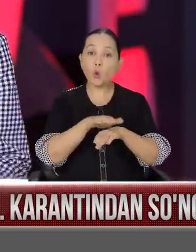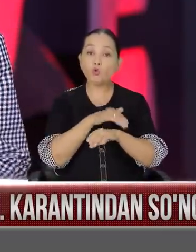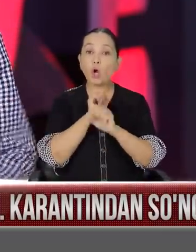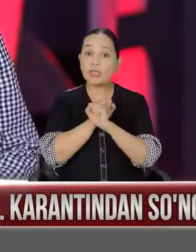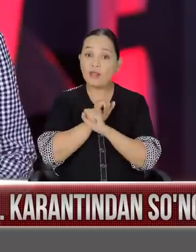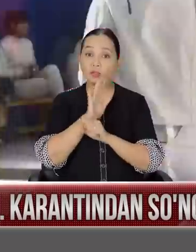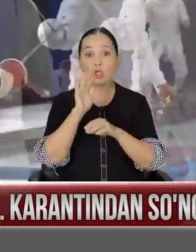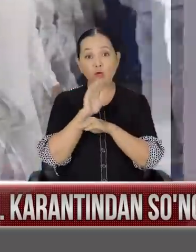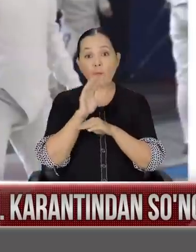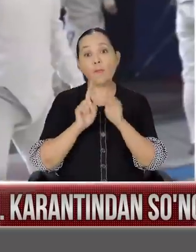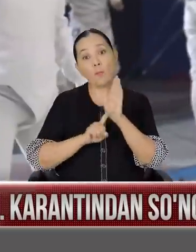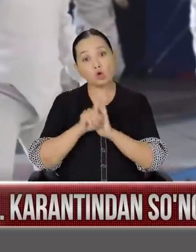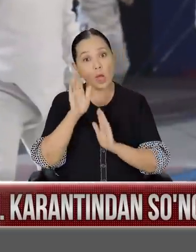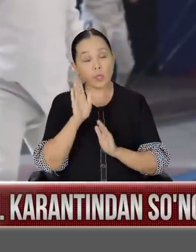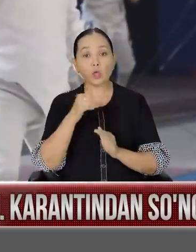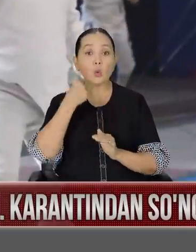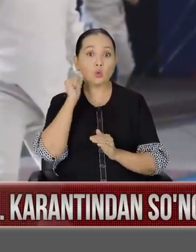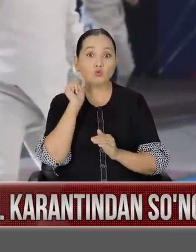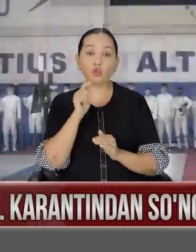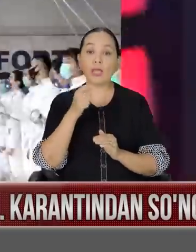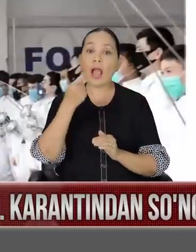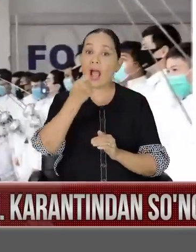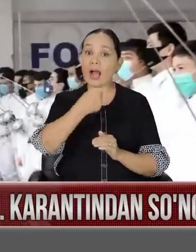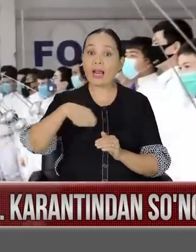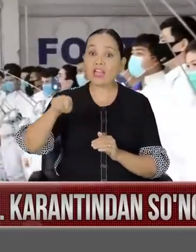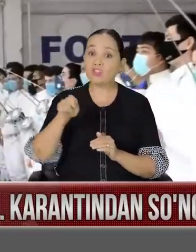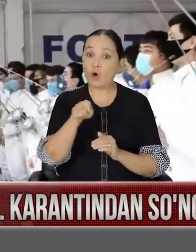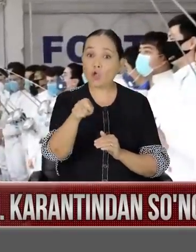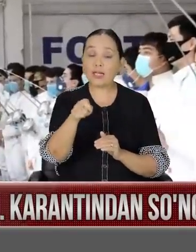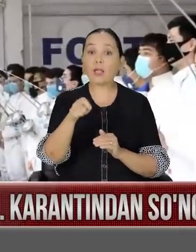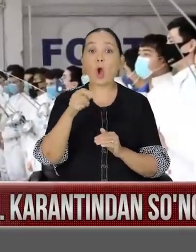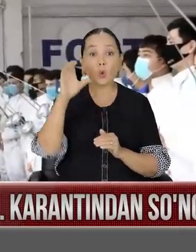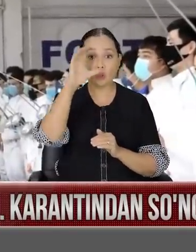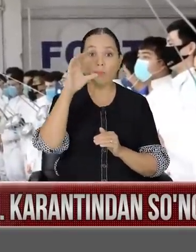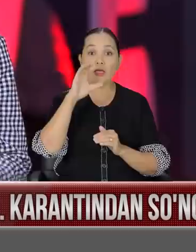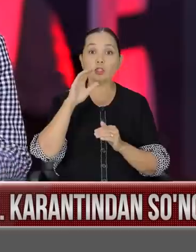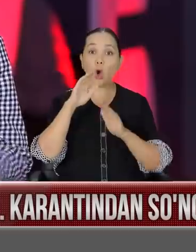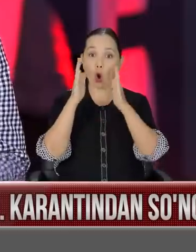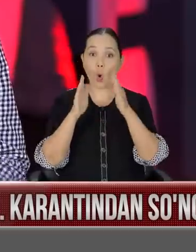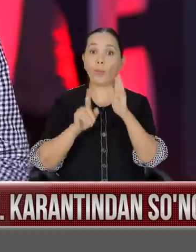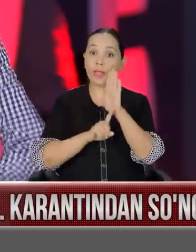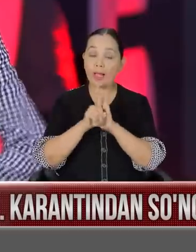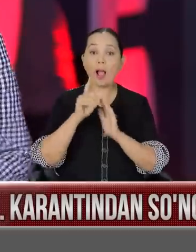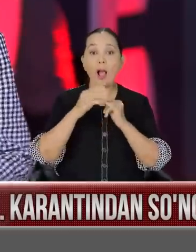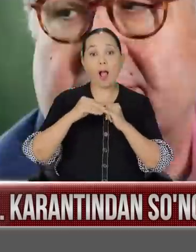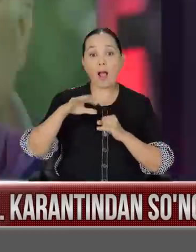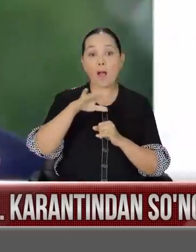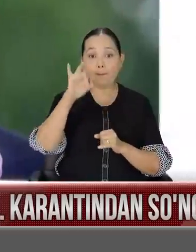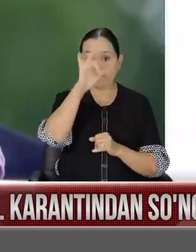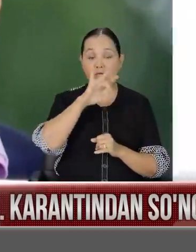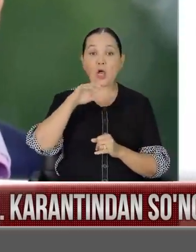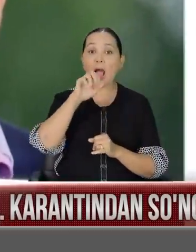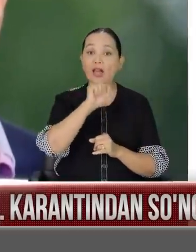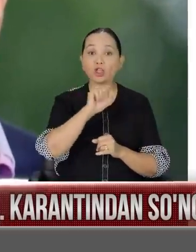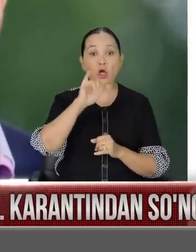so'ng chempionatlarni boshlab yuborishdi va kuni kecha qilichbozlik bo'yicha O'zbekiston Kubogi start oldi. Ham yurtimiz mashhur